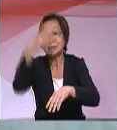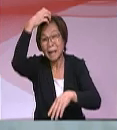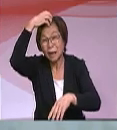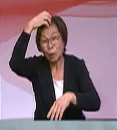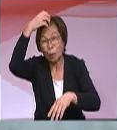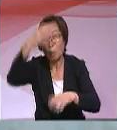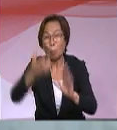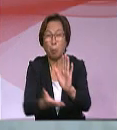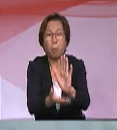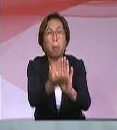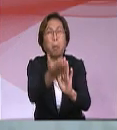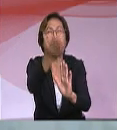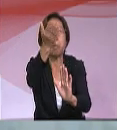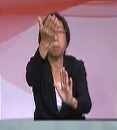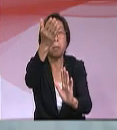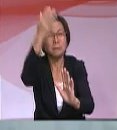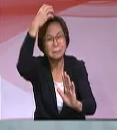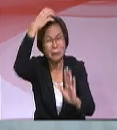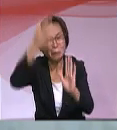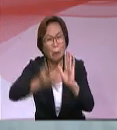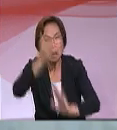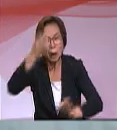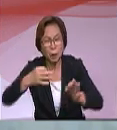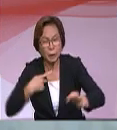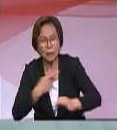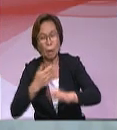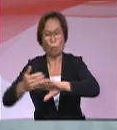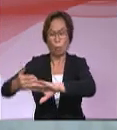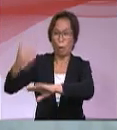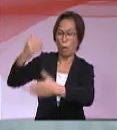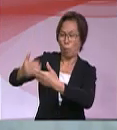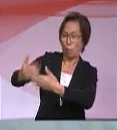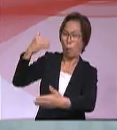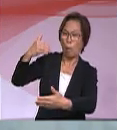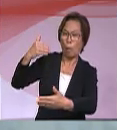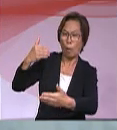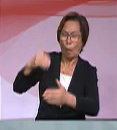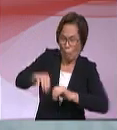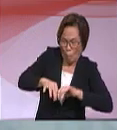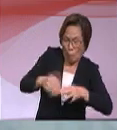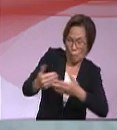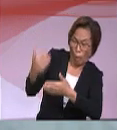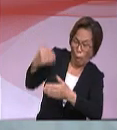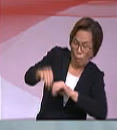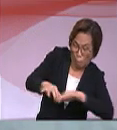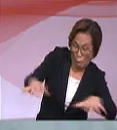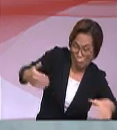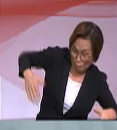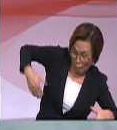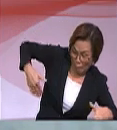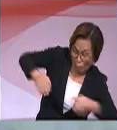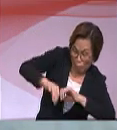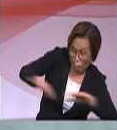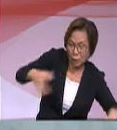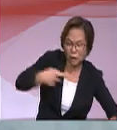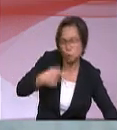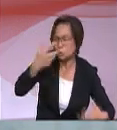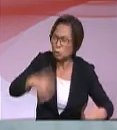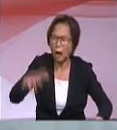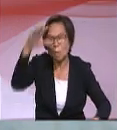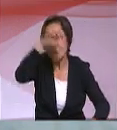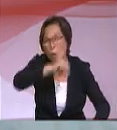adalah meningkat, iaitu kalau kita lihat sebelum lagi kes menular, kita telah pun ada jangkaan